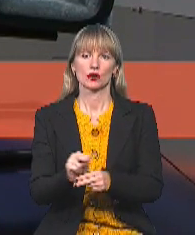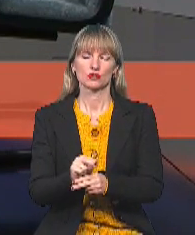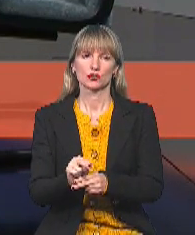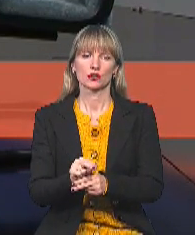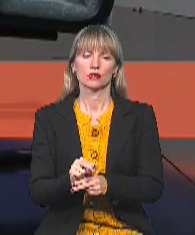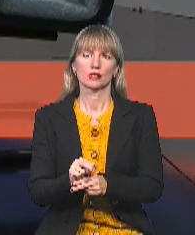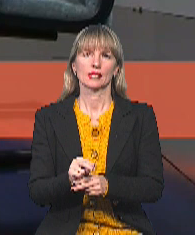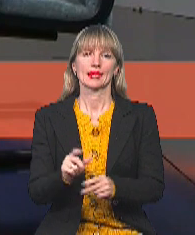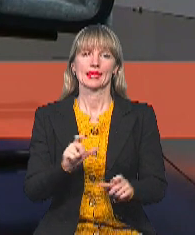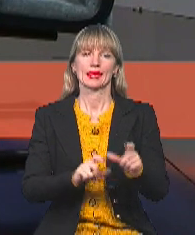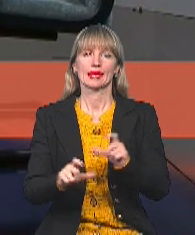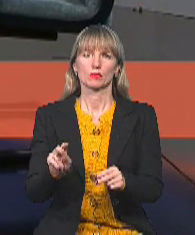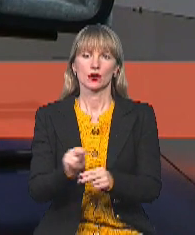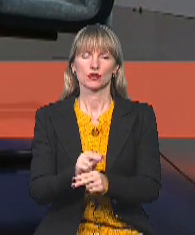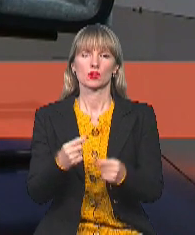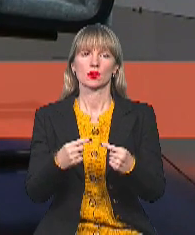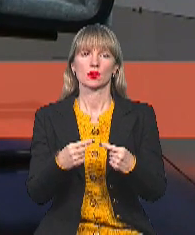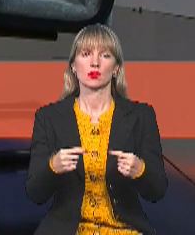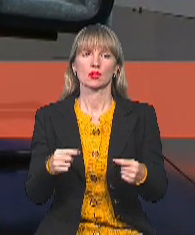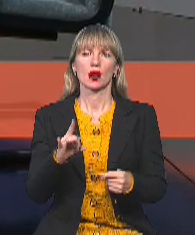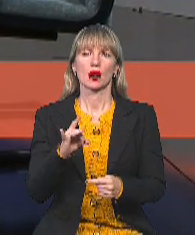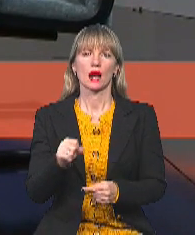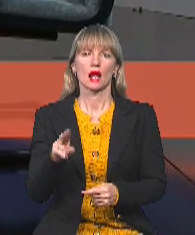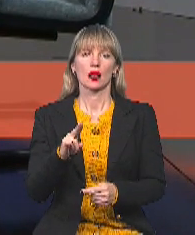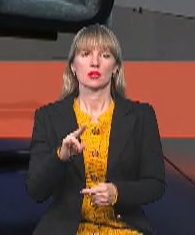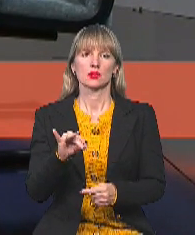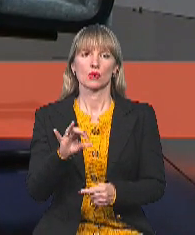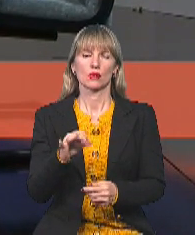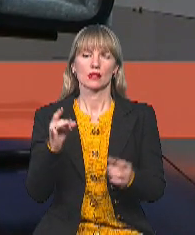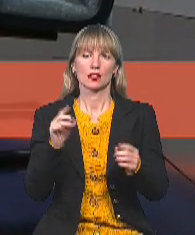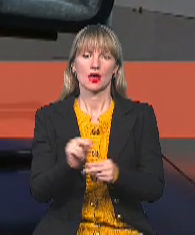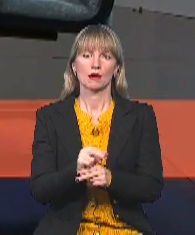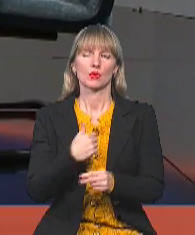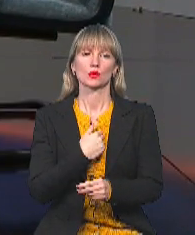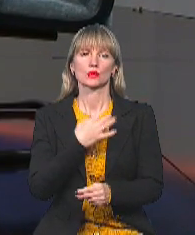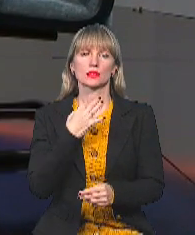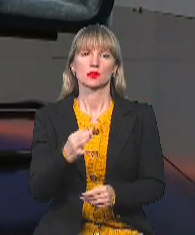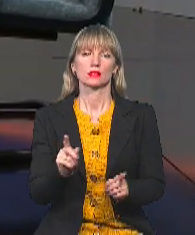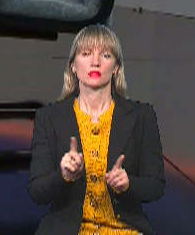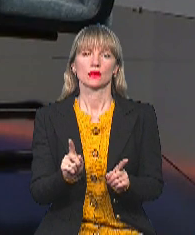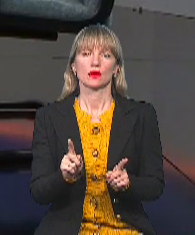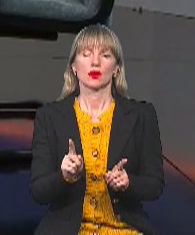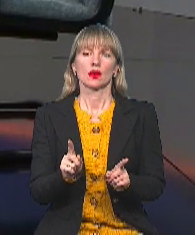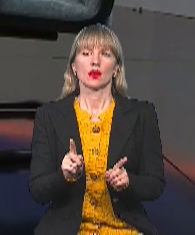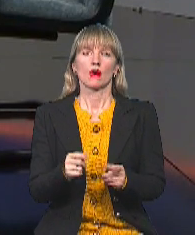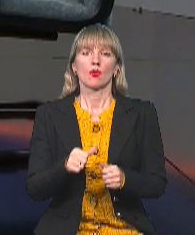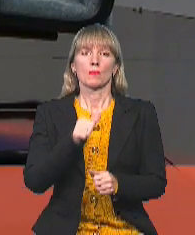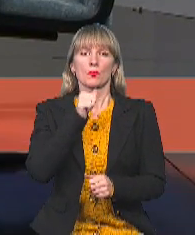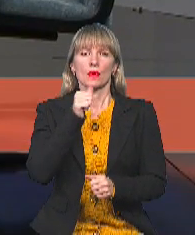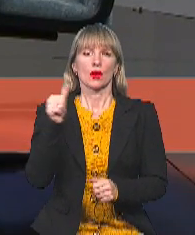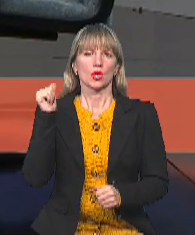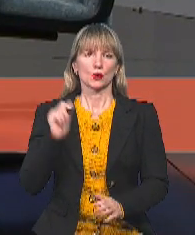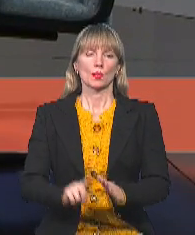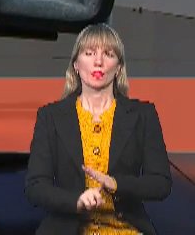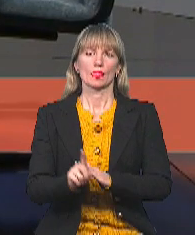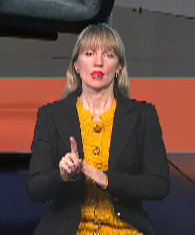лечения, химиотерапия и радиотерапия. И даже я хочу отметить, в прошлом году мы